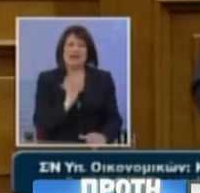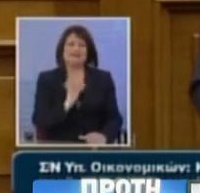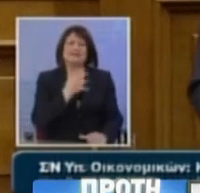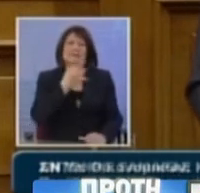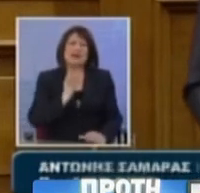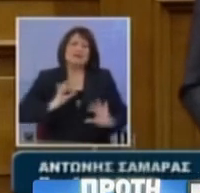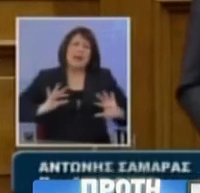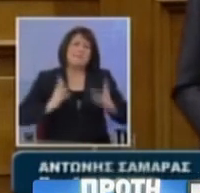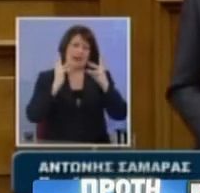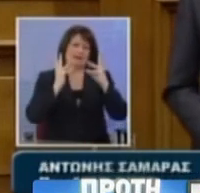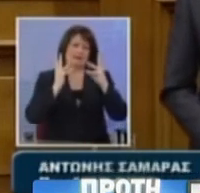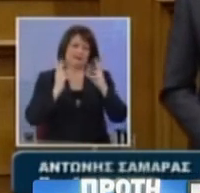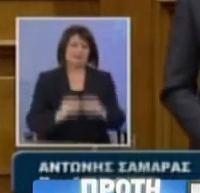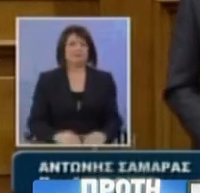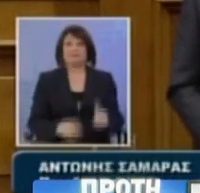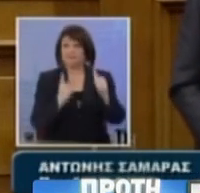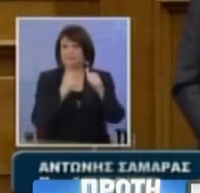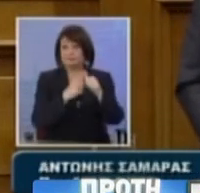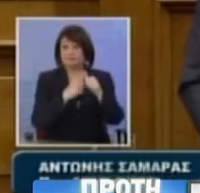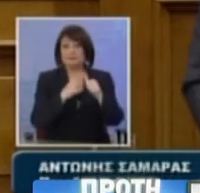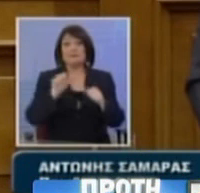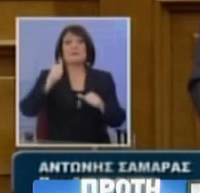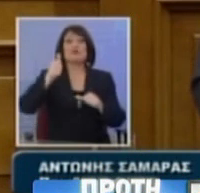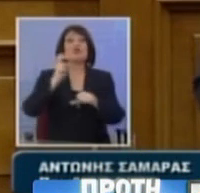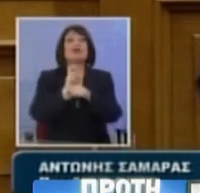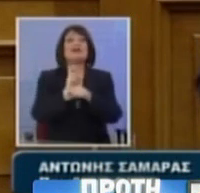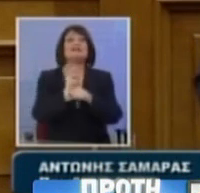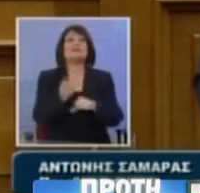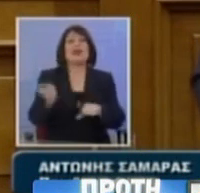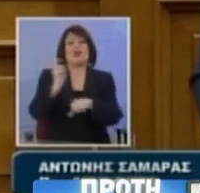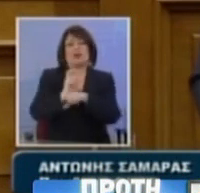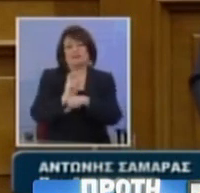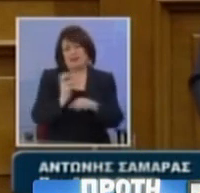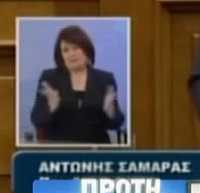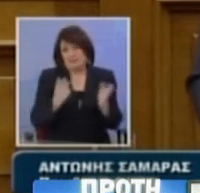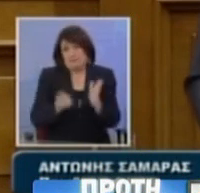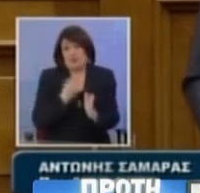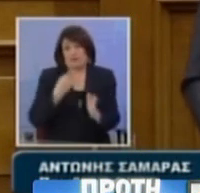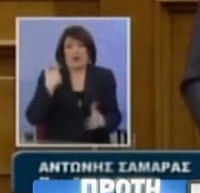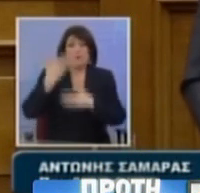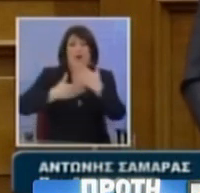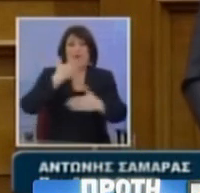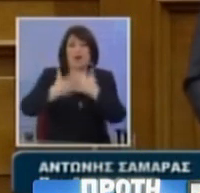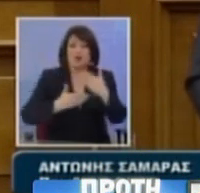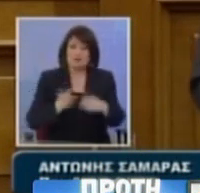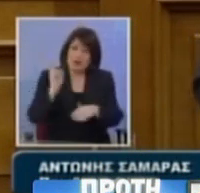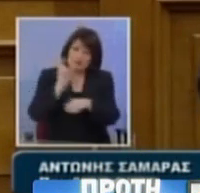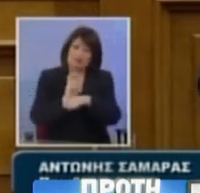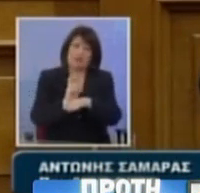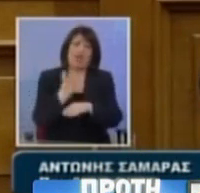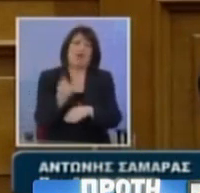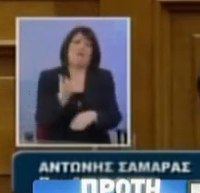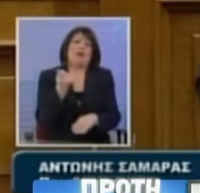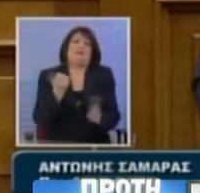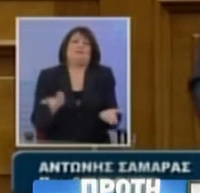τη χρονιά θα υπάρξει αποκλιμάκωση της ανεργίας. Ο Πρωθυπουργός είπε ότι για πρώτη φορά η χώρα δεν θα χρειαστεί δανεικά και πως πρόκειται για το